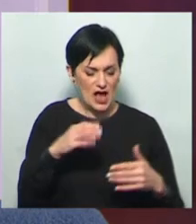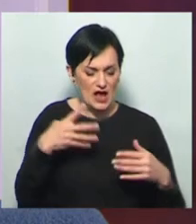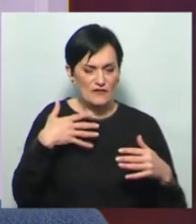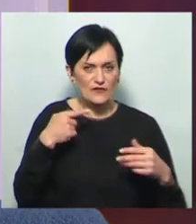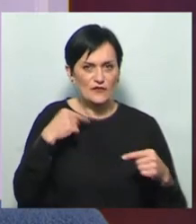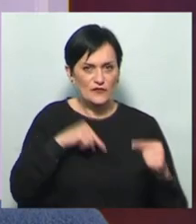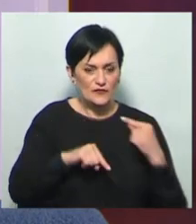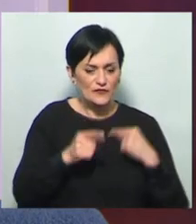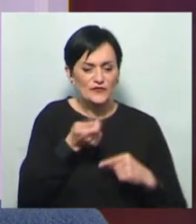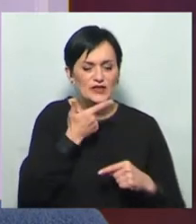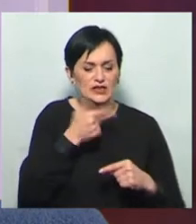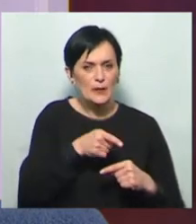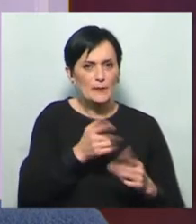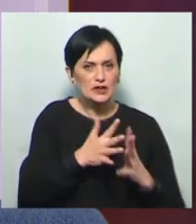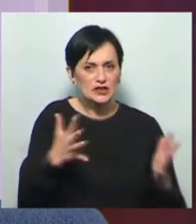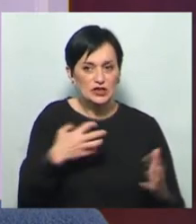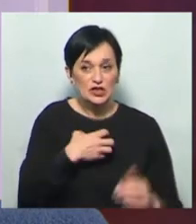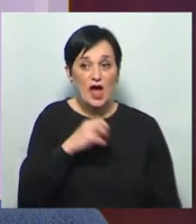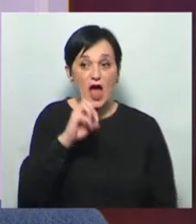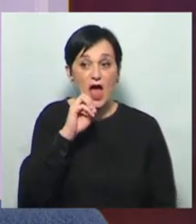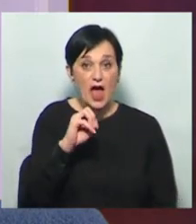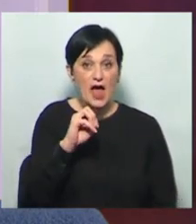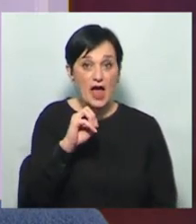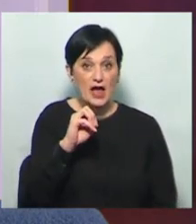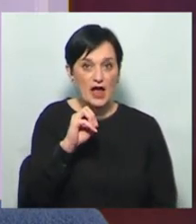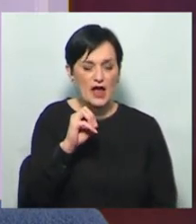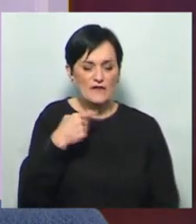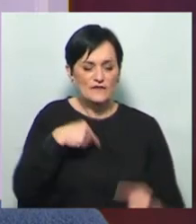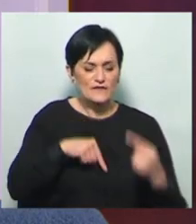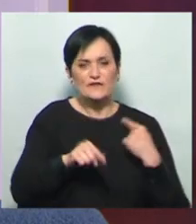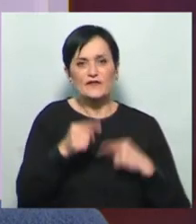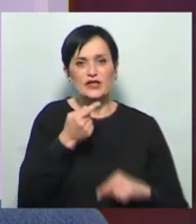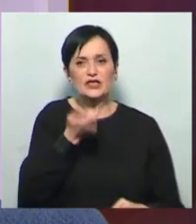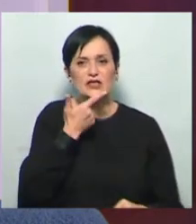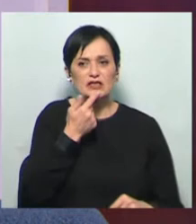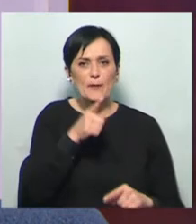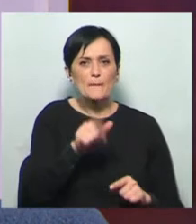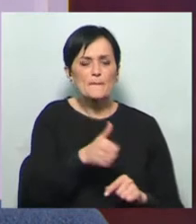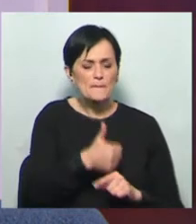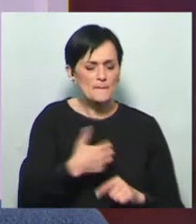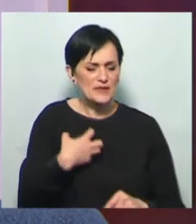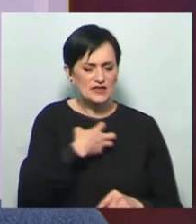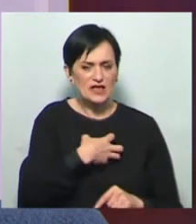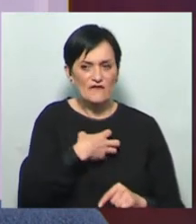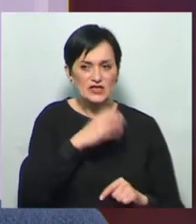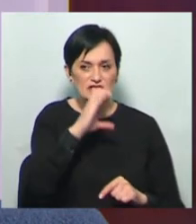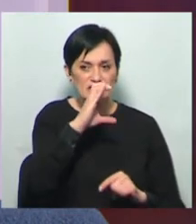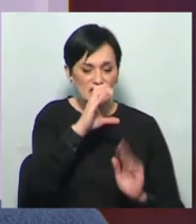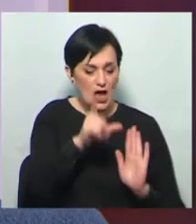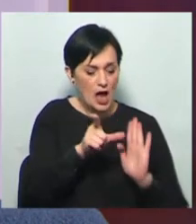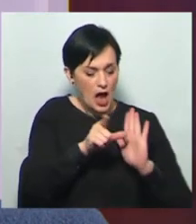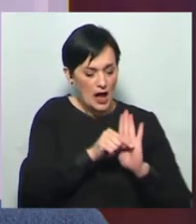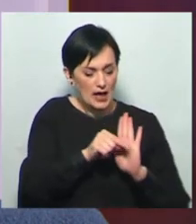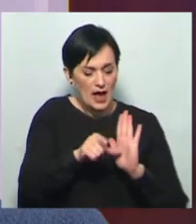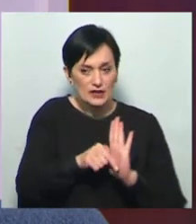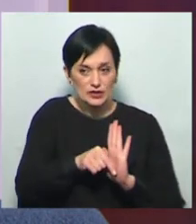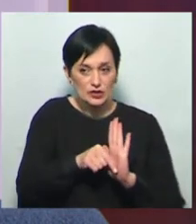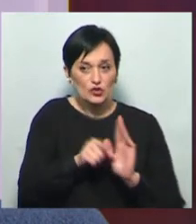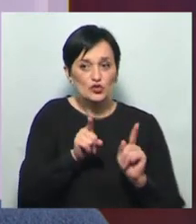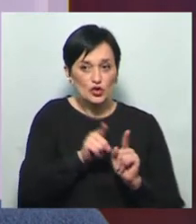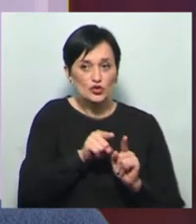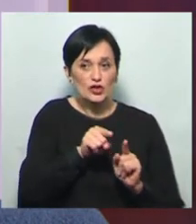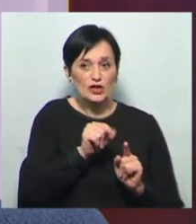მოგეხსენებათ რამხელა მნიშვნელობა აქვს. E-ვიტამინი როგორც მთავარი ანტიოქსიდანტი C-ვიტამინთან ერთად, იმიტომ რომ ესეც